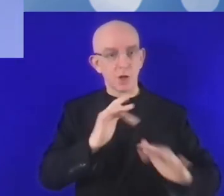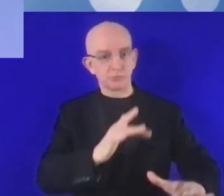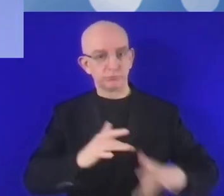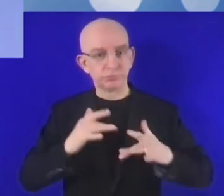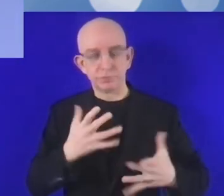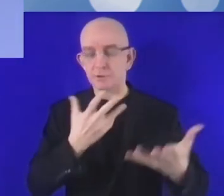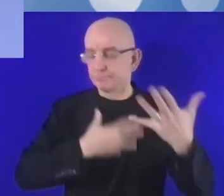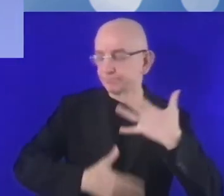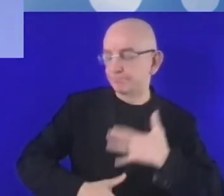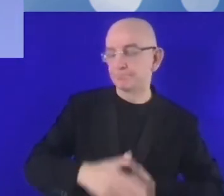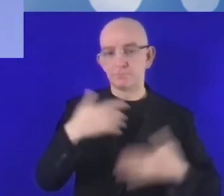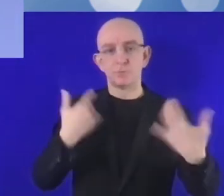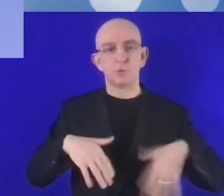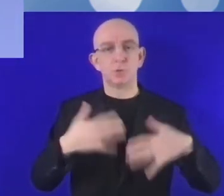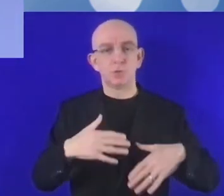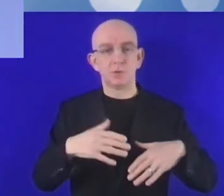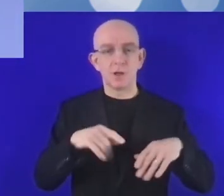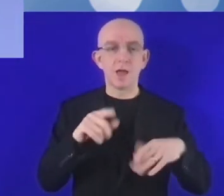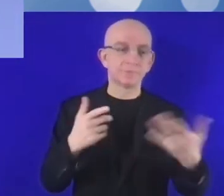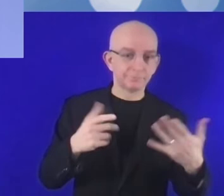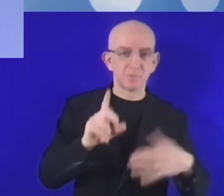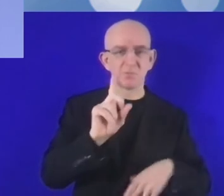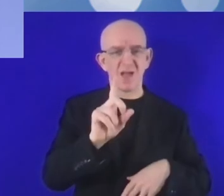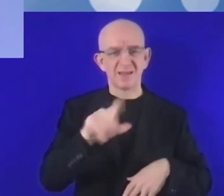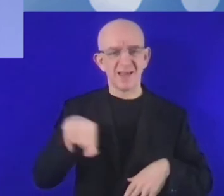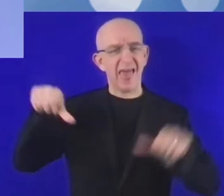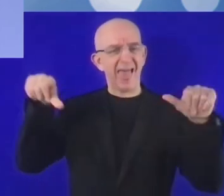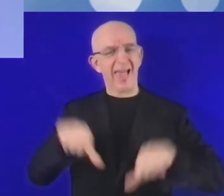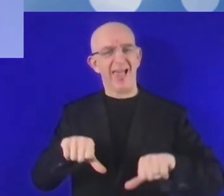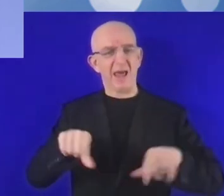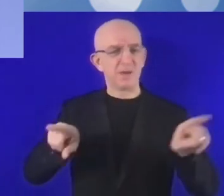vie. Alors, puisqu'on sait ça, eh bien,